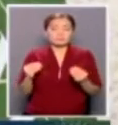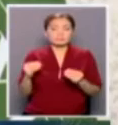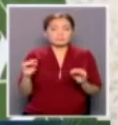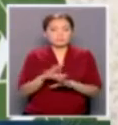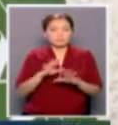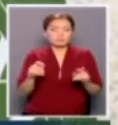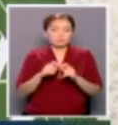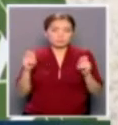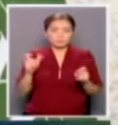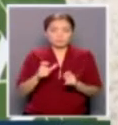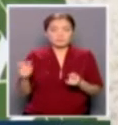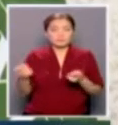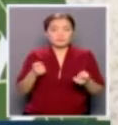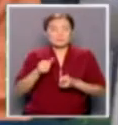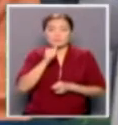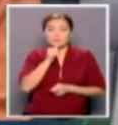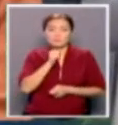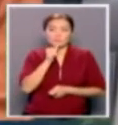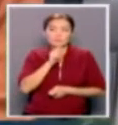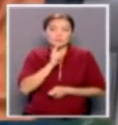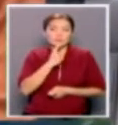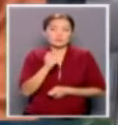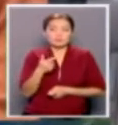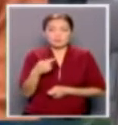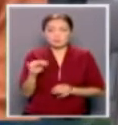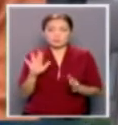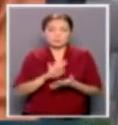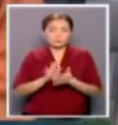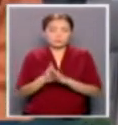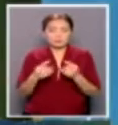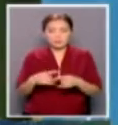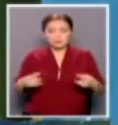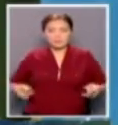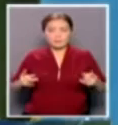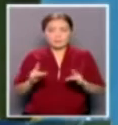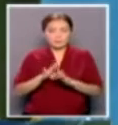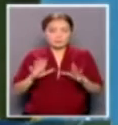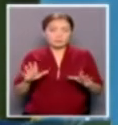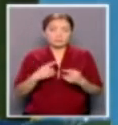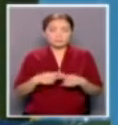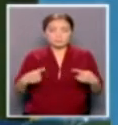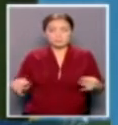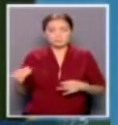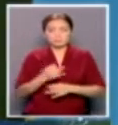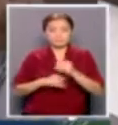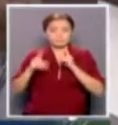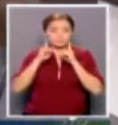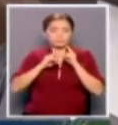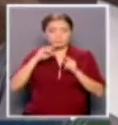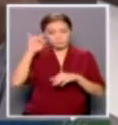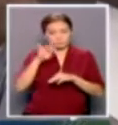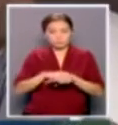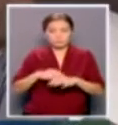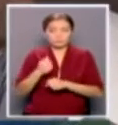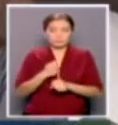жөнсіз тілгілеген тың игеру саясатын сынауы, Қиғаш өзенінің тағдырына құрылған тор өлеңіндегі кекесін, кеңес үкіметінің қазақ халқына